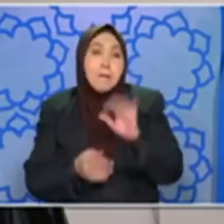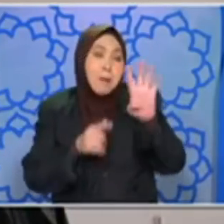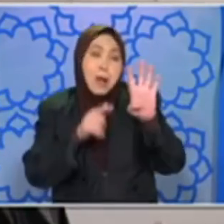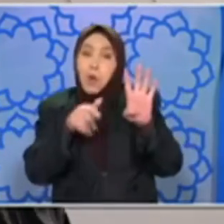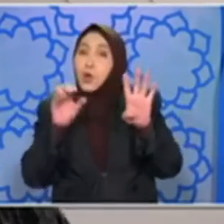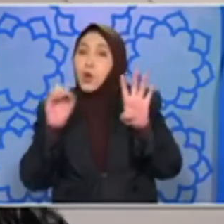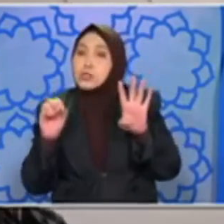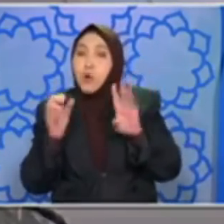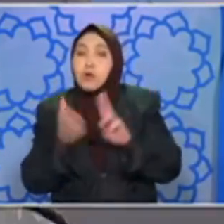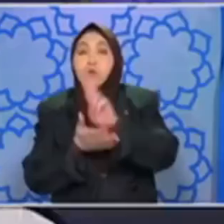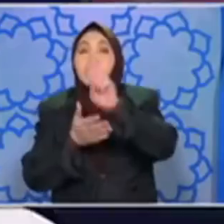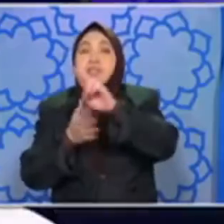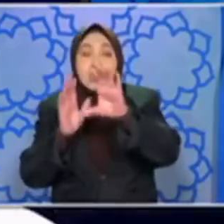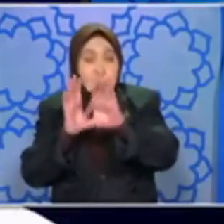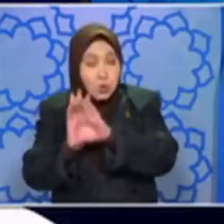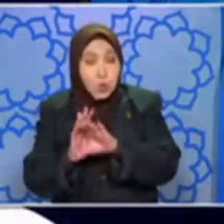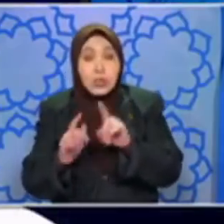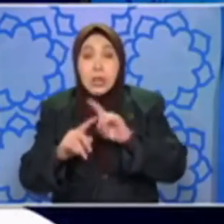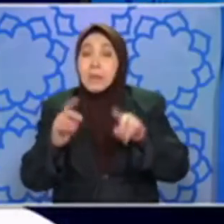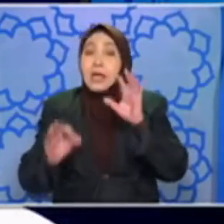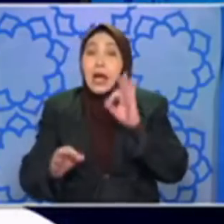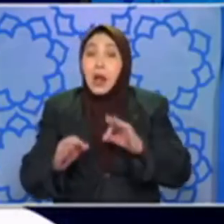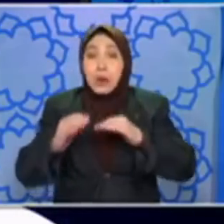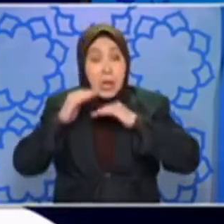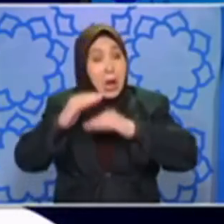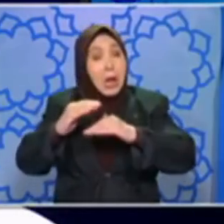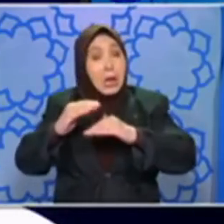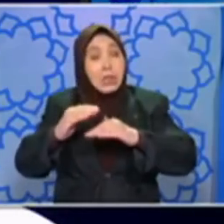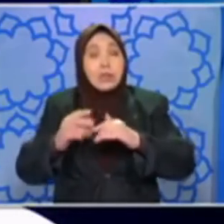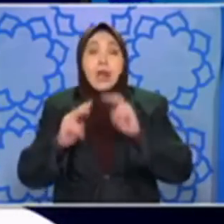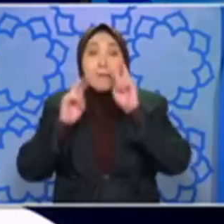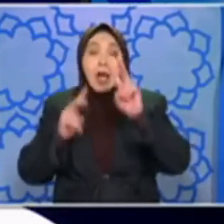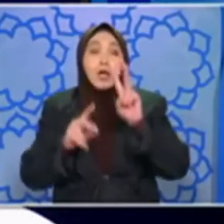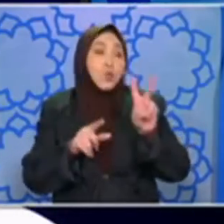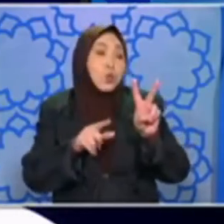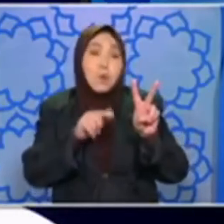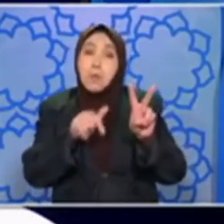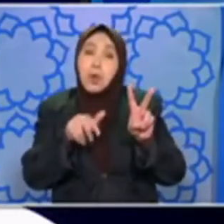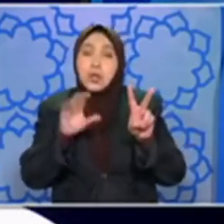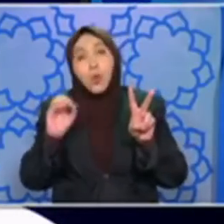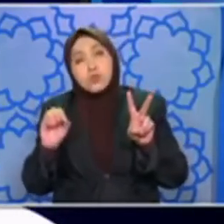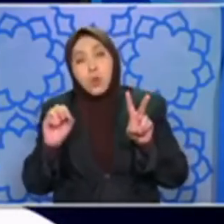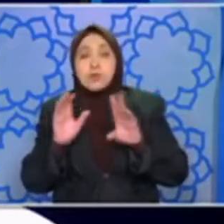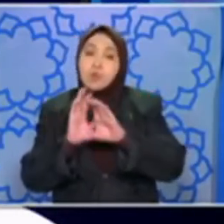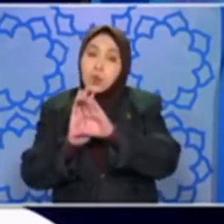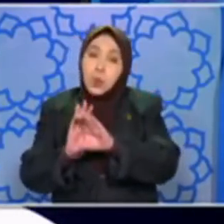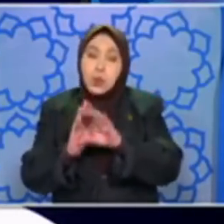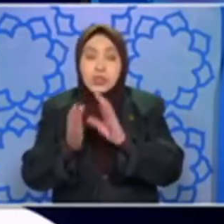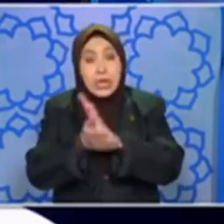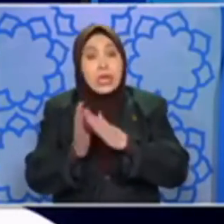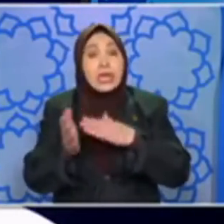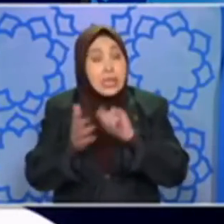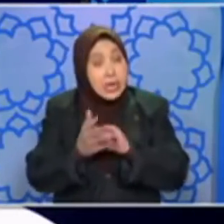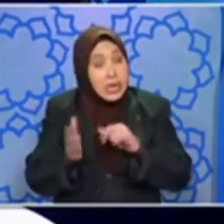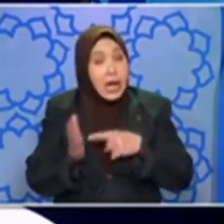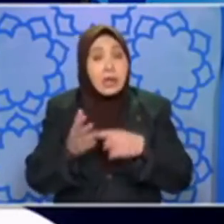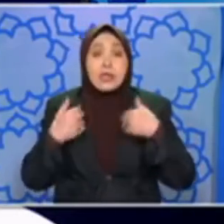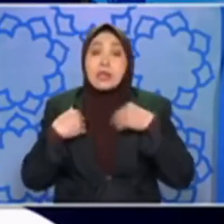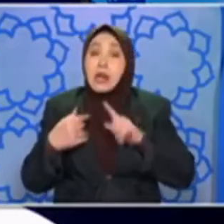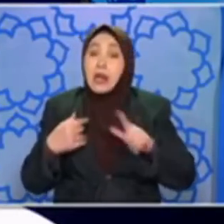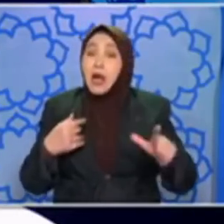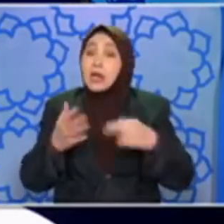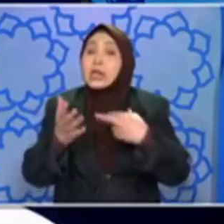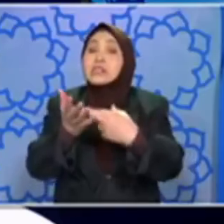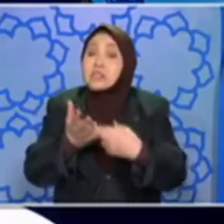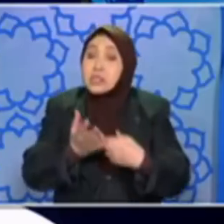4.0 contohnya. Tapi kalau dihadkan, dapatlah 2.0 contohnya. Jadi ini adalah